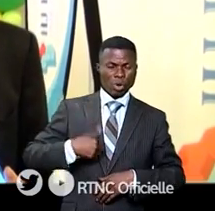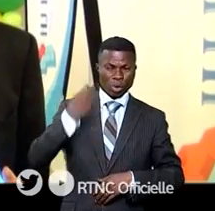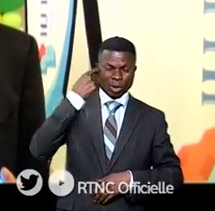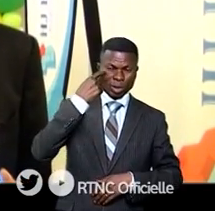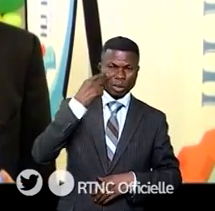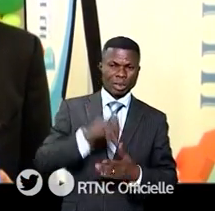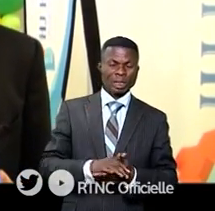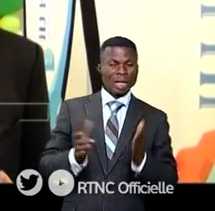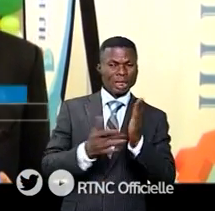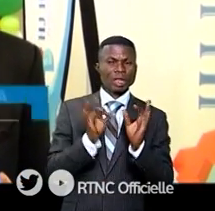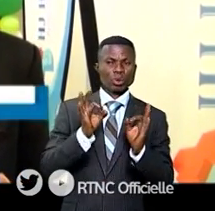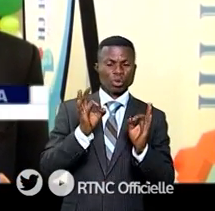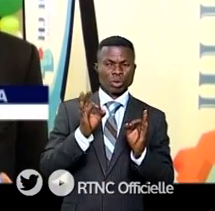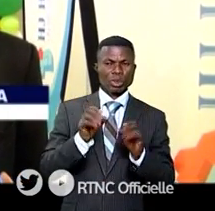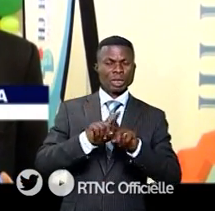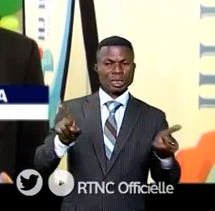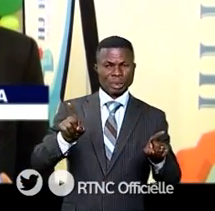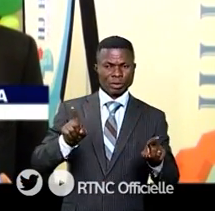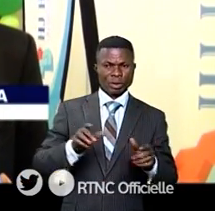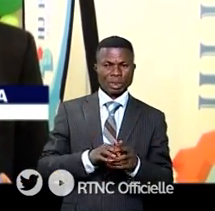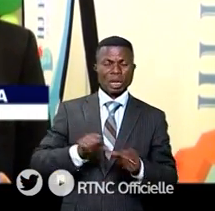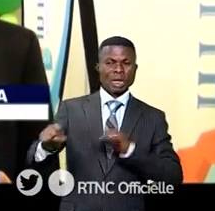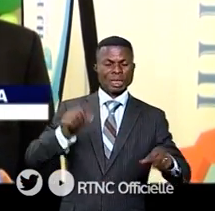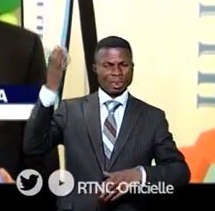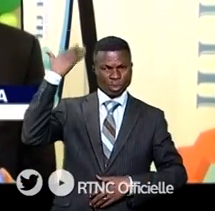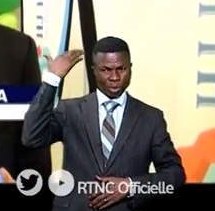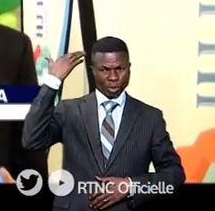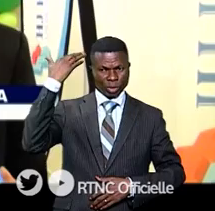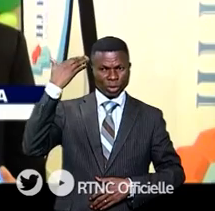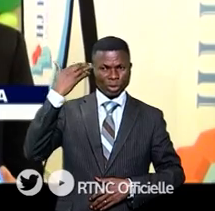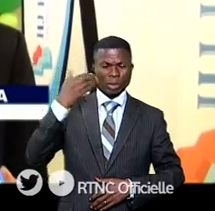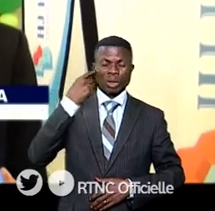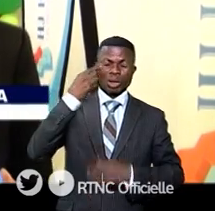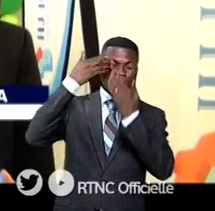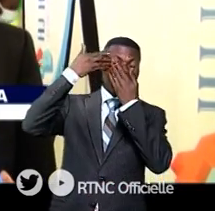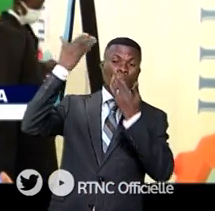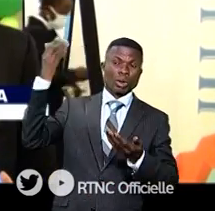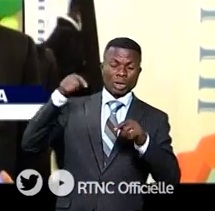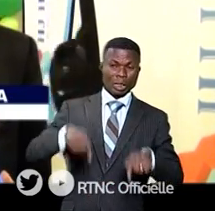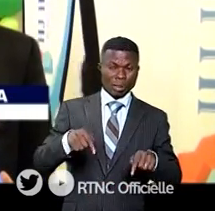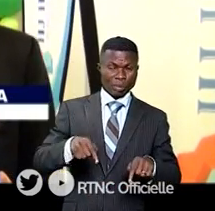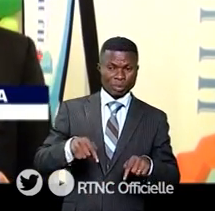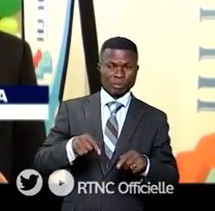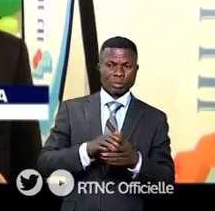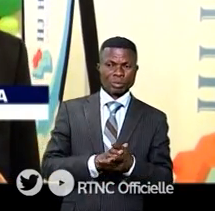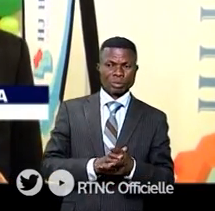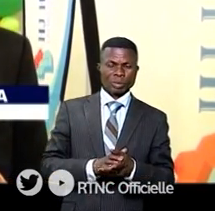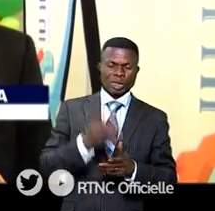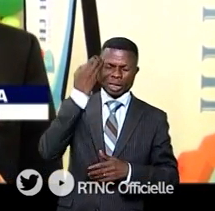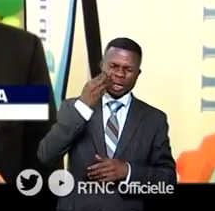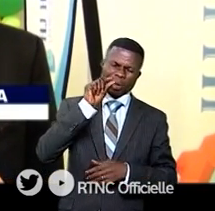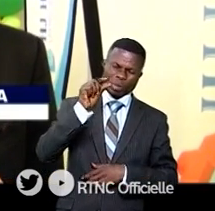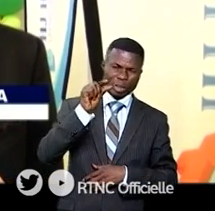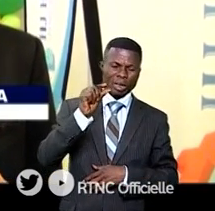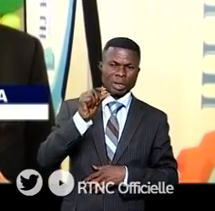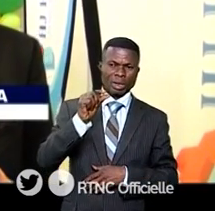est récente. Contrairement aux anciennes techniques où il fallait ouvrir l'œil, ici on fait juste un petit pertuis